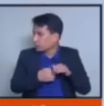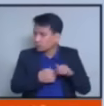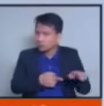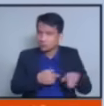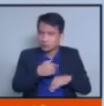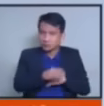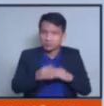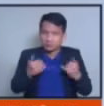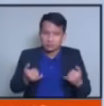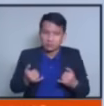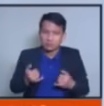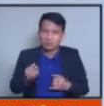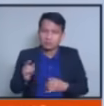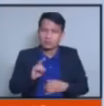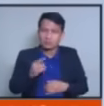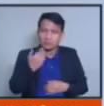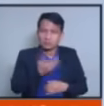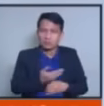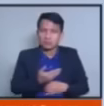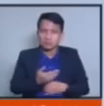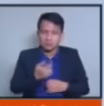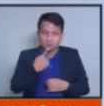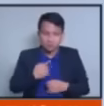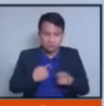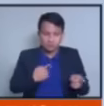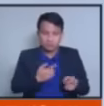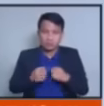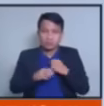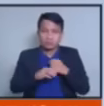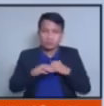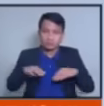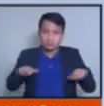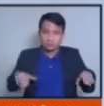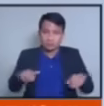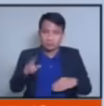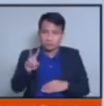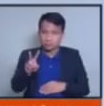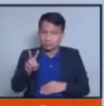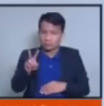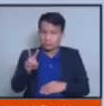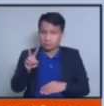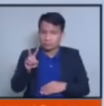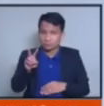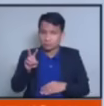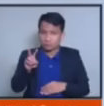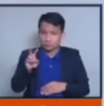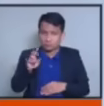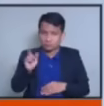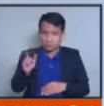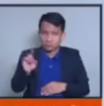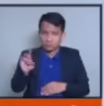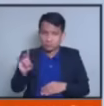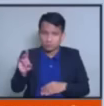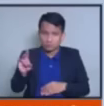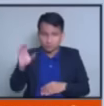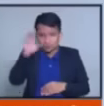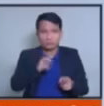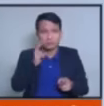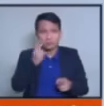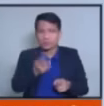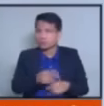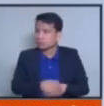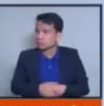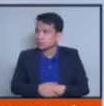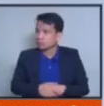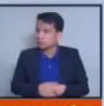naman siya. Okay. Tapos sabi ko, kukunin ko lang yung bata. For 2017, umuwi ako ng Pilipinas. Hinahanap ko siya, hindi ko na siya mahanap.